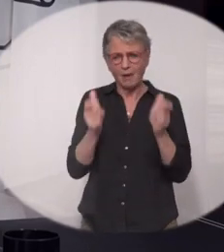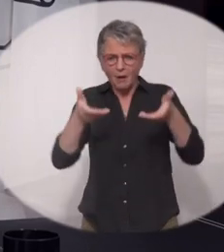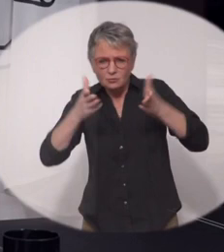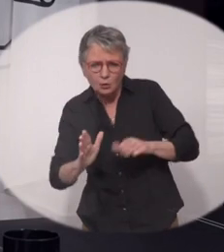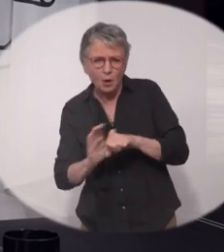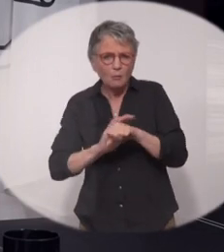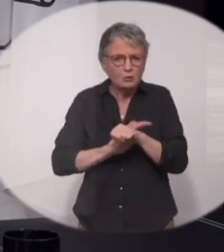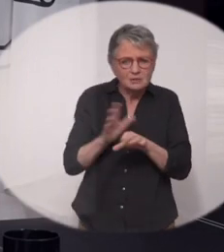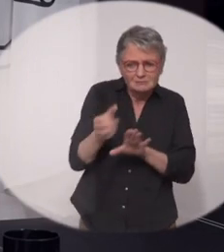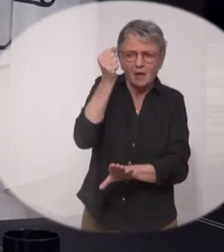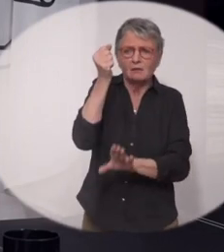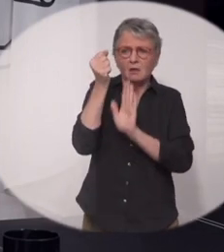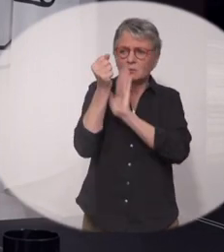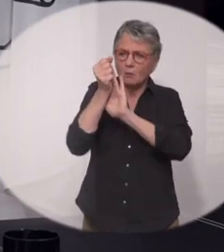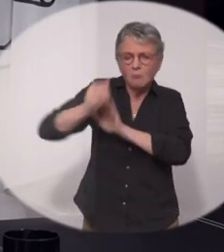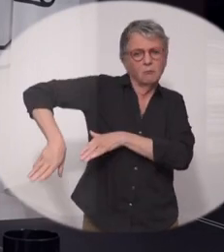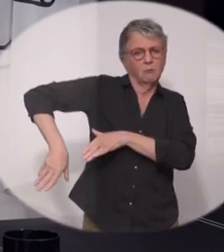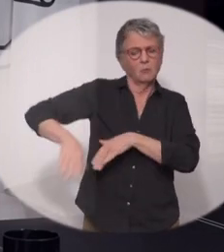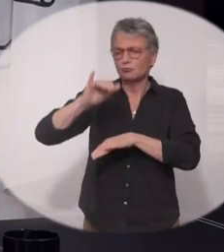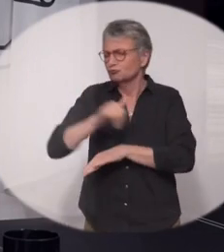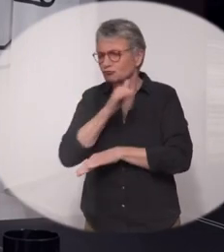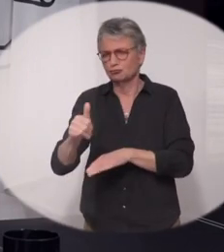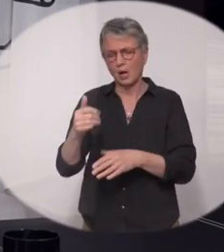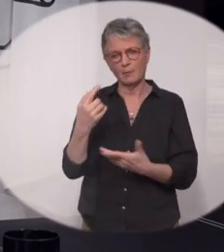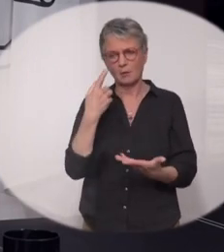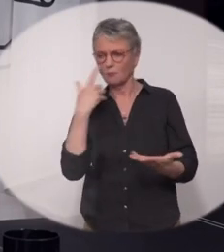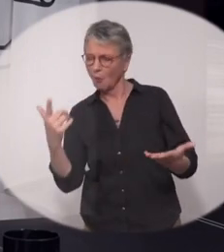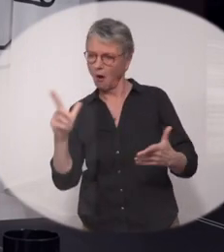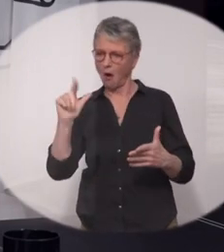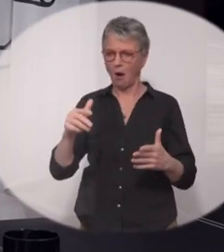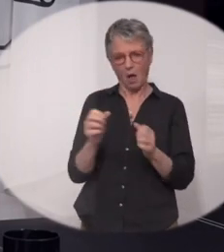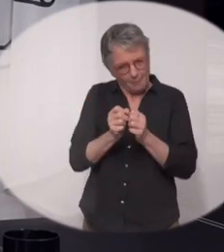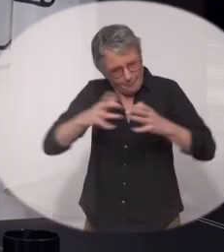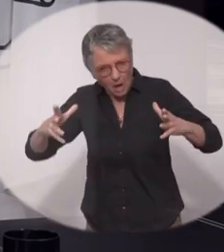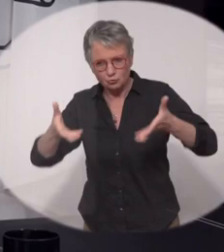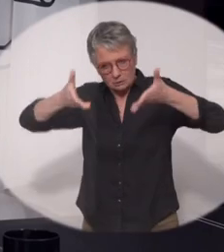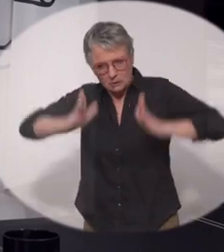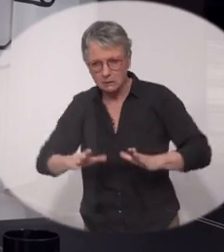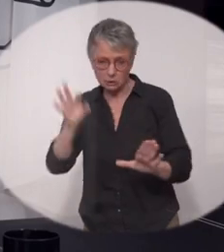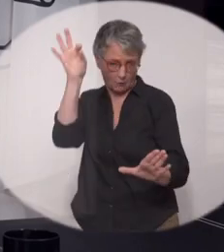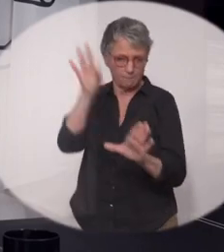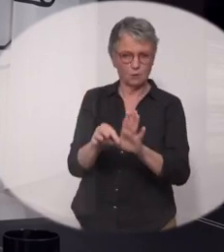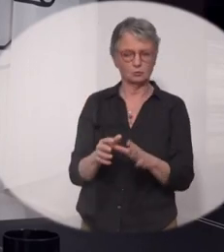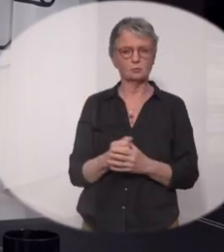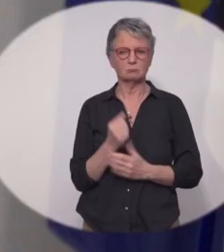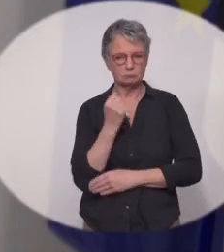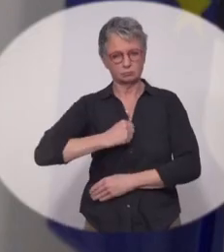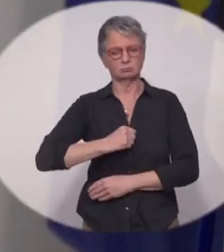sans jamais tenir compte du fait majoritaire et de l'expression du suffrage universel